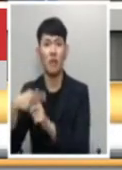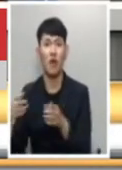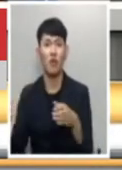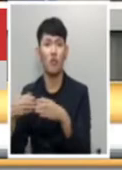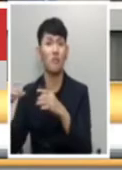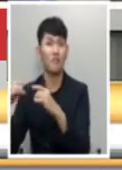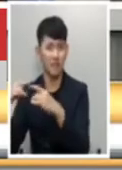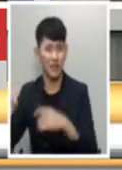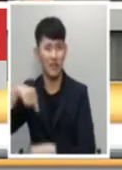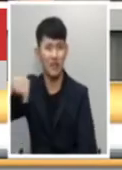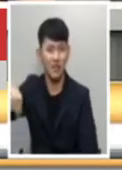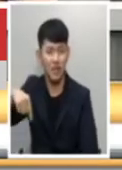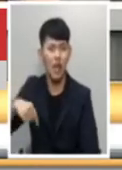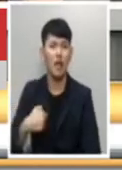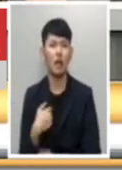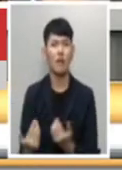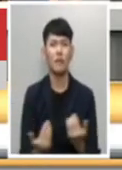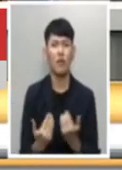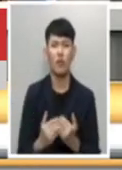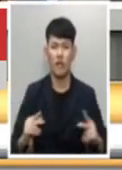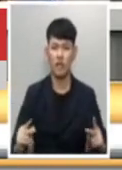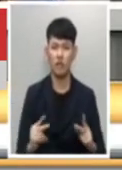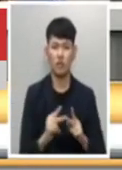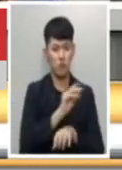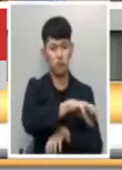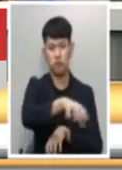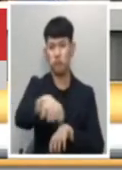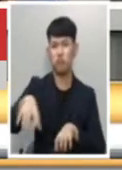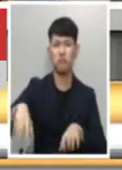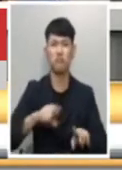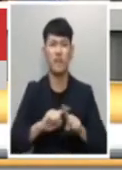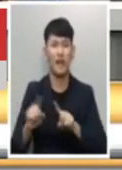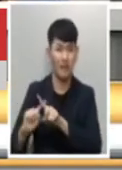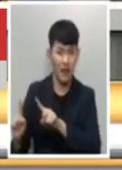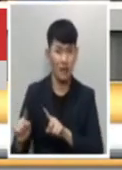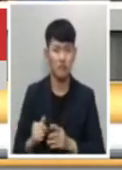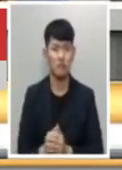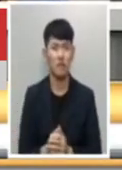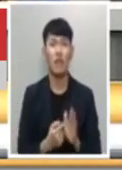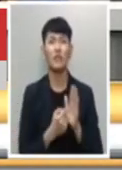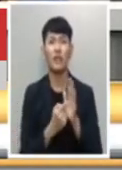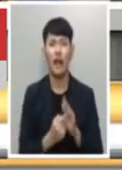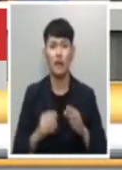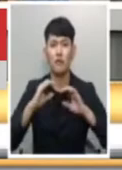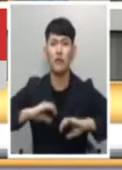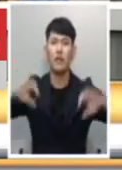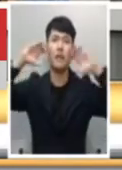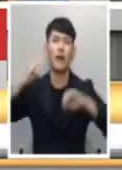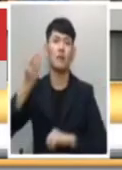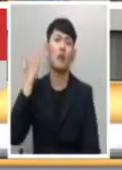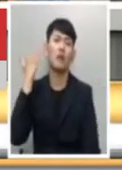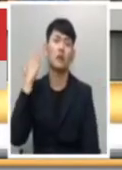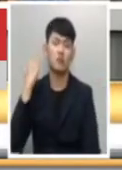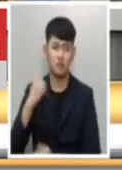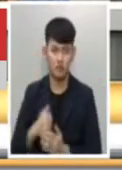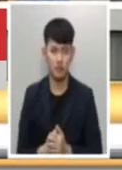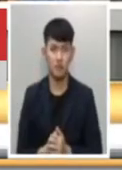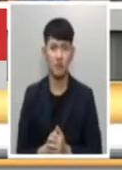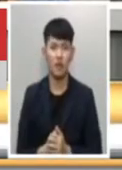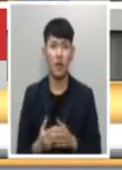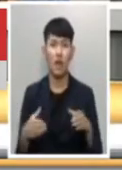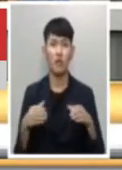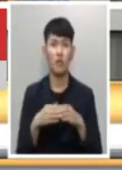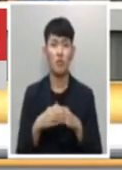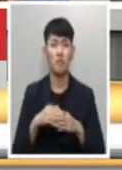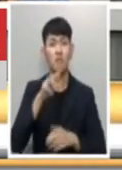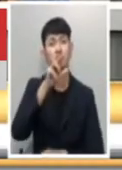นะครับโดยเฉพาะนะครับรัฐบาลในอดีตครับก็คือพรรคเพื่อไ